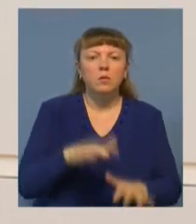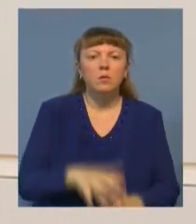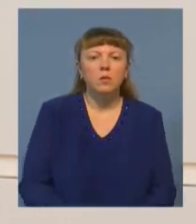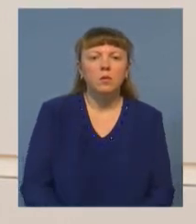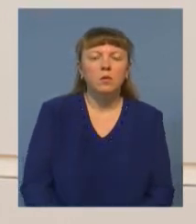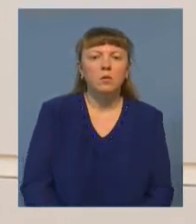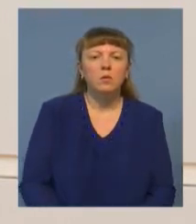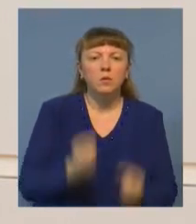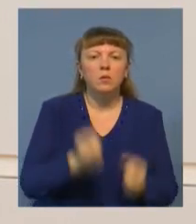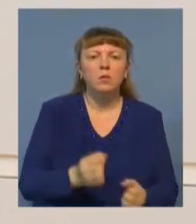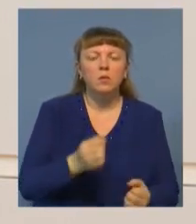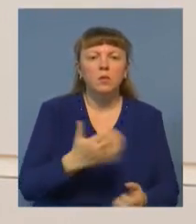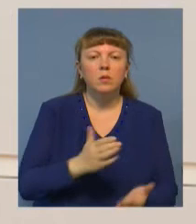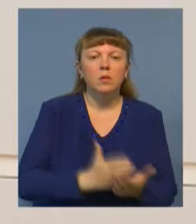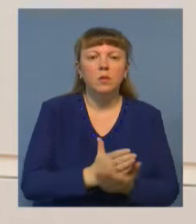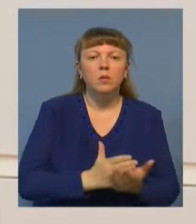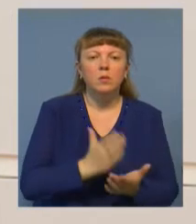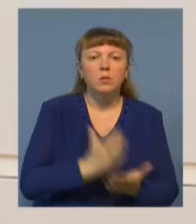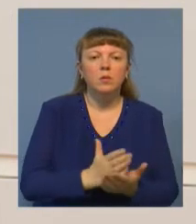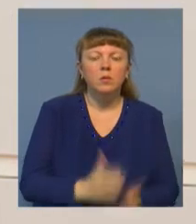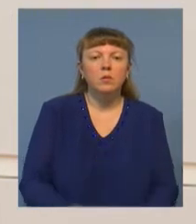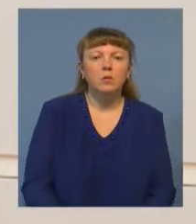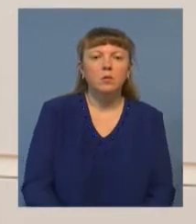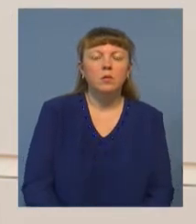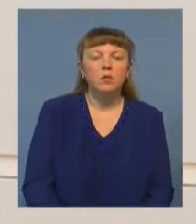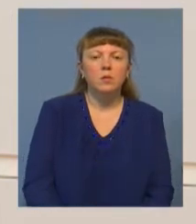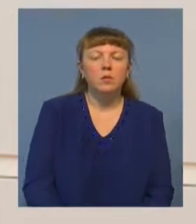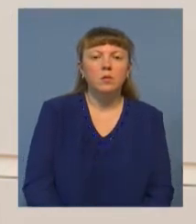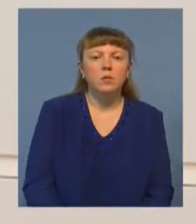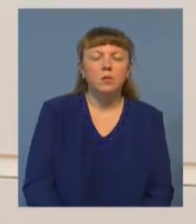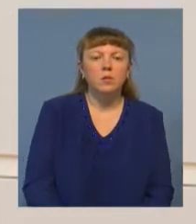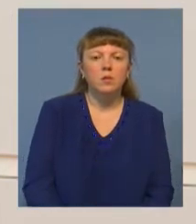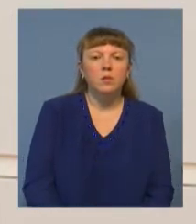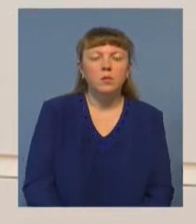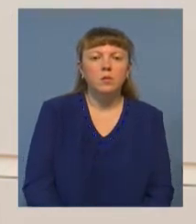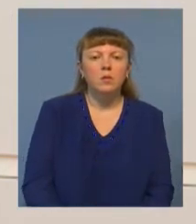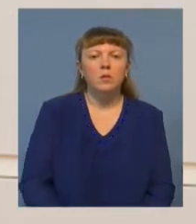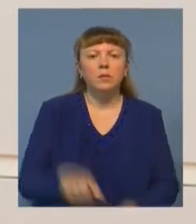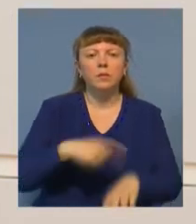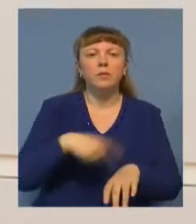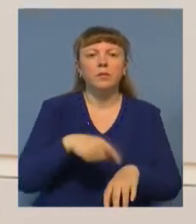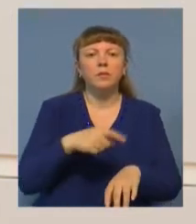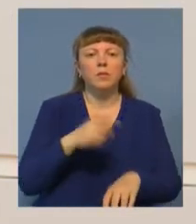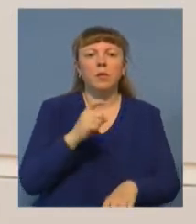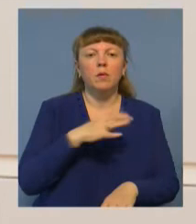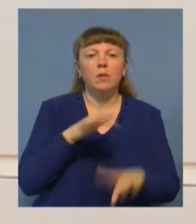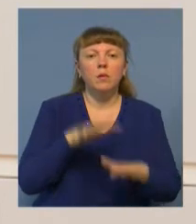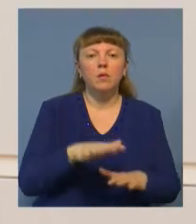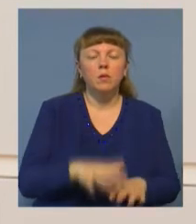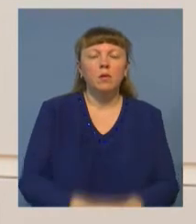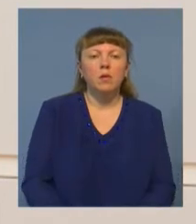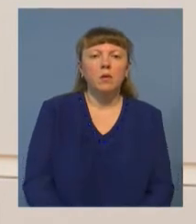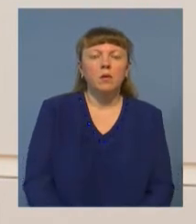на установлении трудового стажа. В какие сроки обычно рассматриваются дела? Гражданские дела? Подготовка